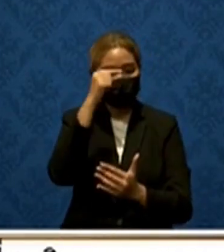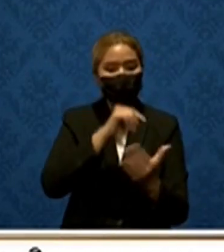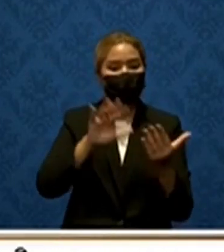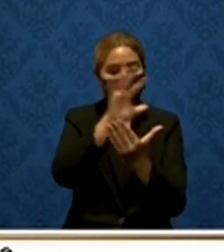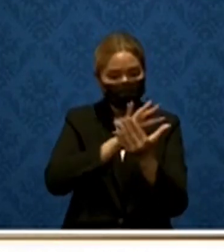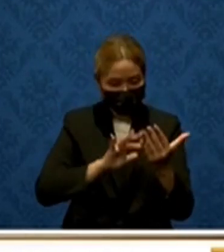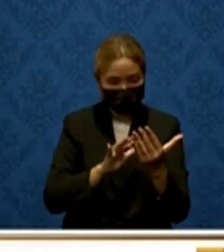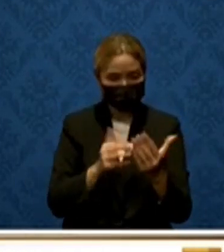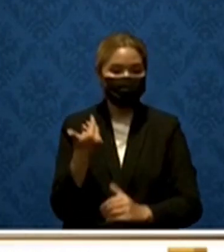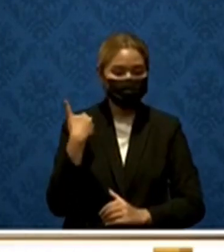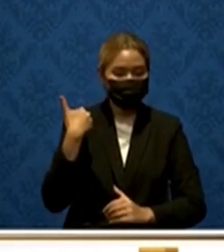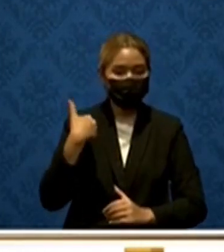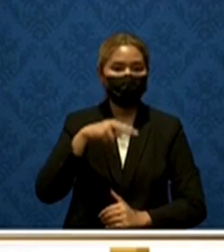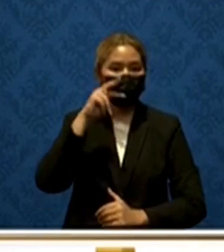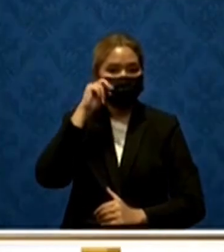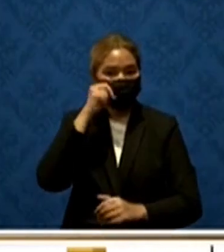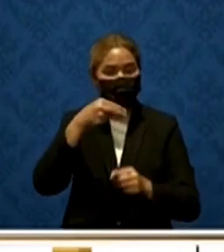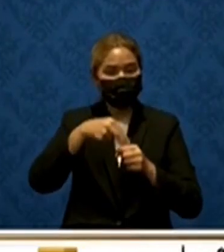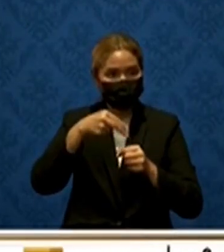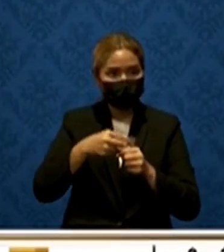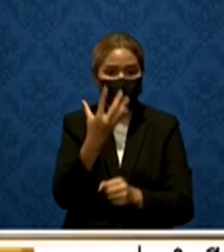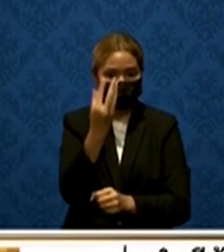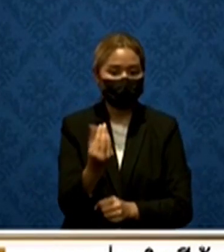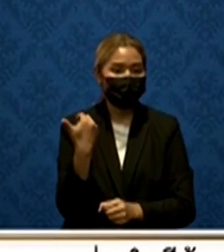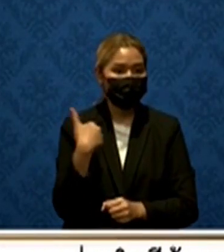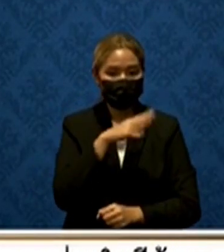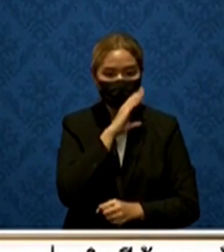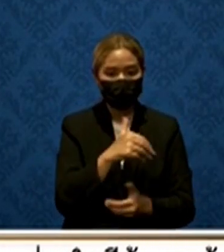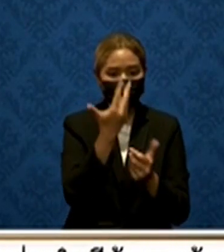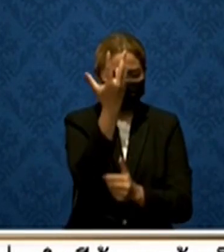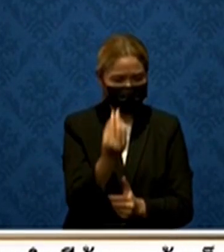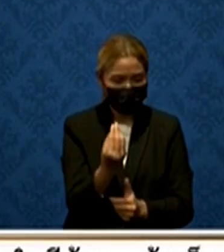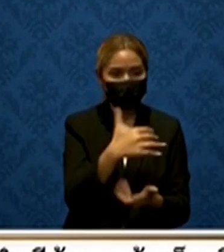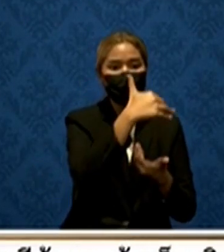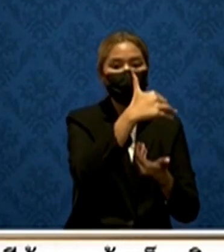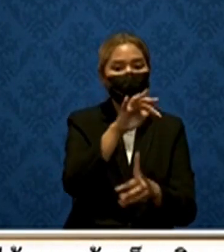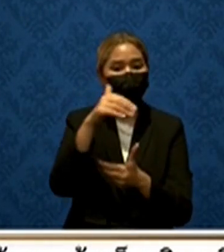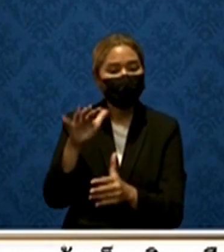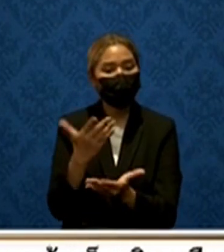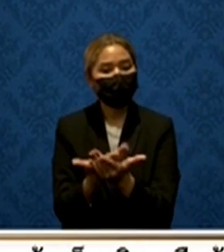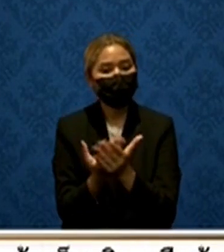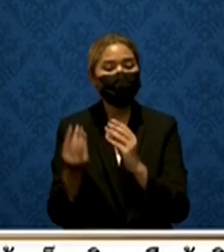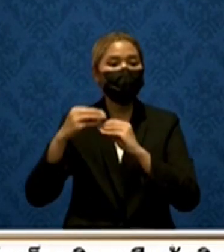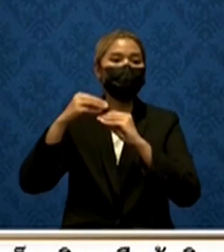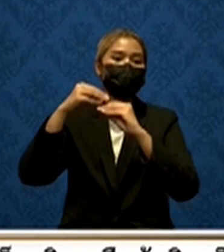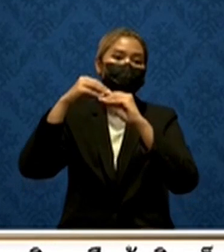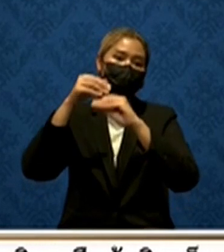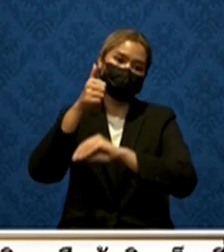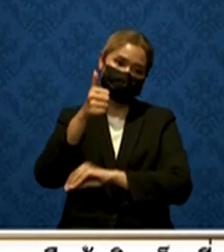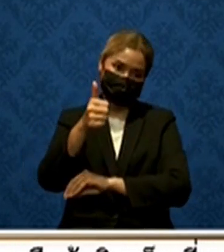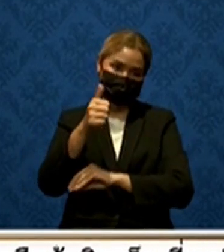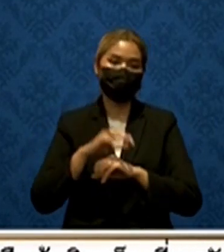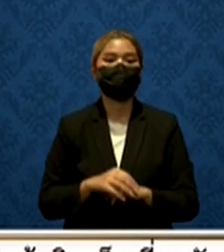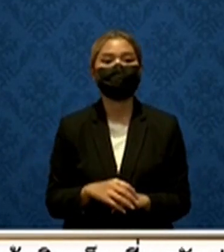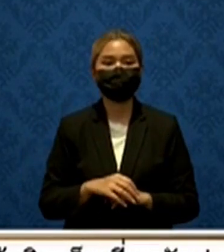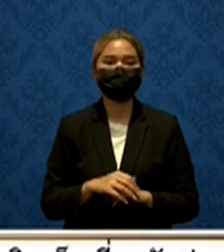บริพวกได้และขนาดเดยวกัก็ส่งออกได้ถ้าเรามีพอเพื่อจะทำให้ราคาผลปามมันก็ยังดีอยู่ต่ไปWin